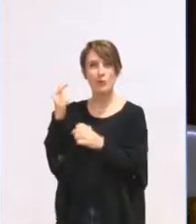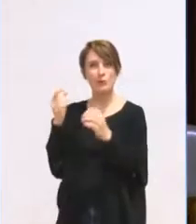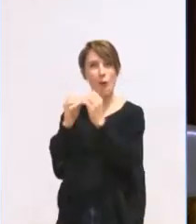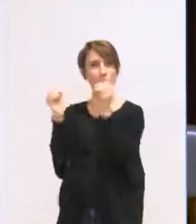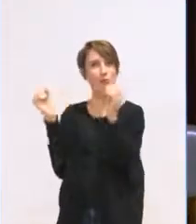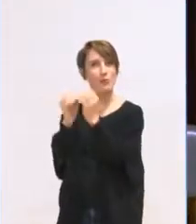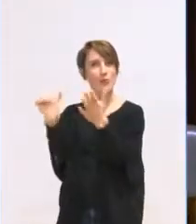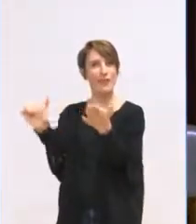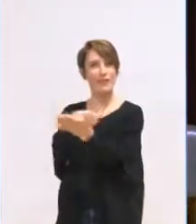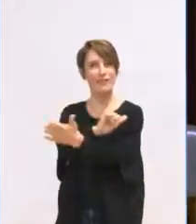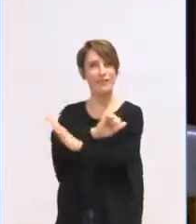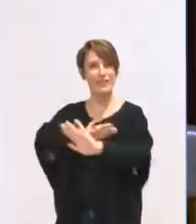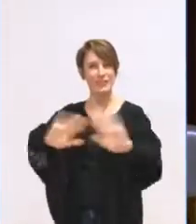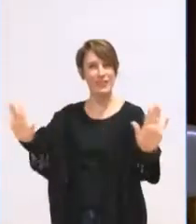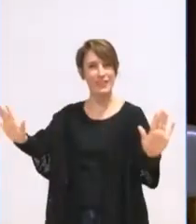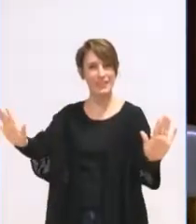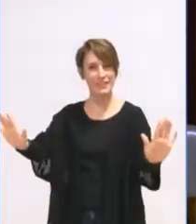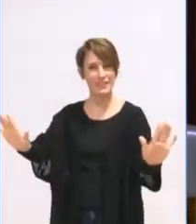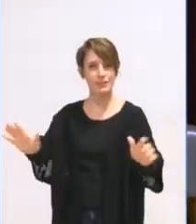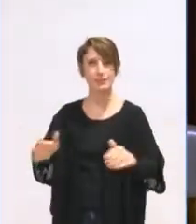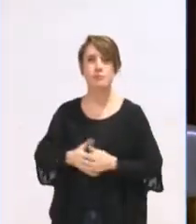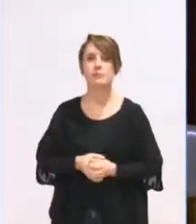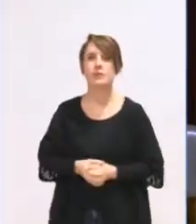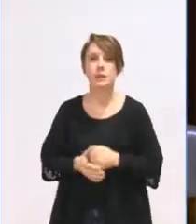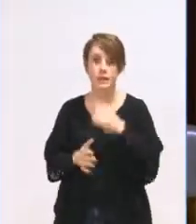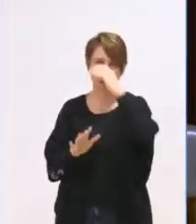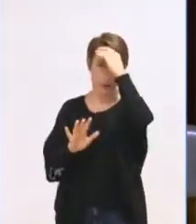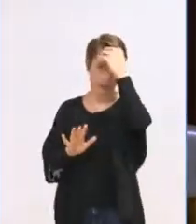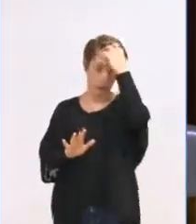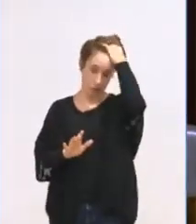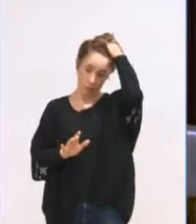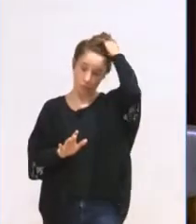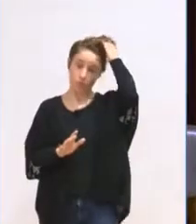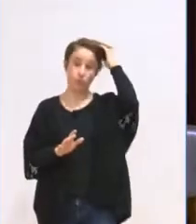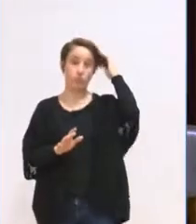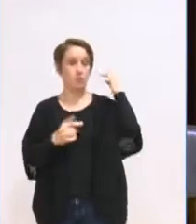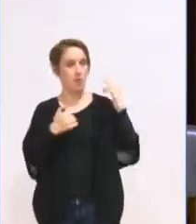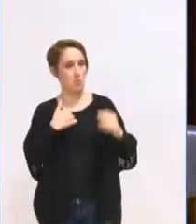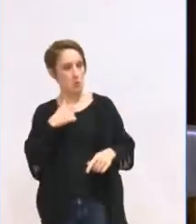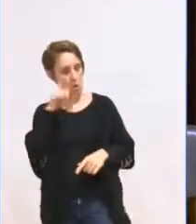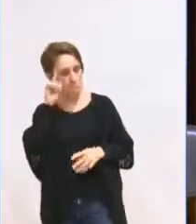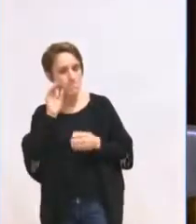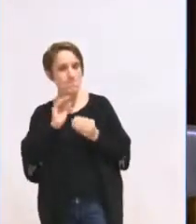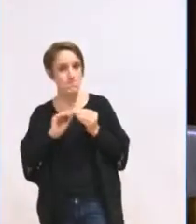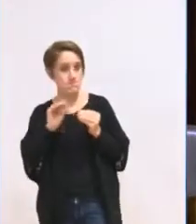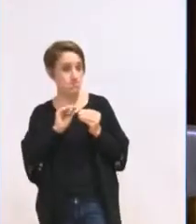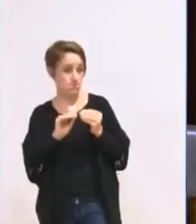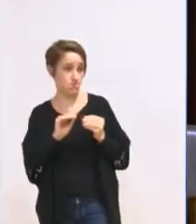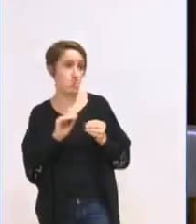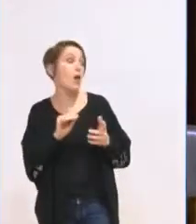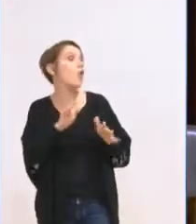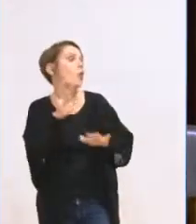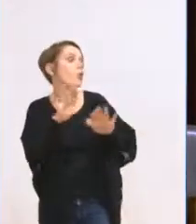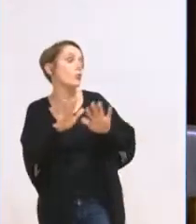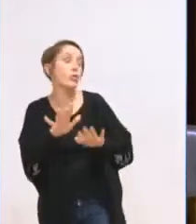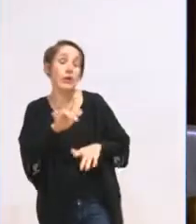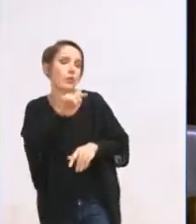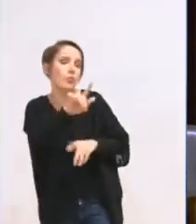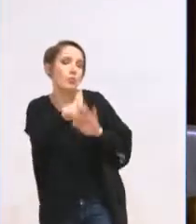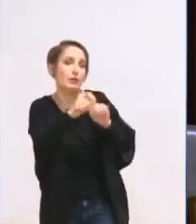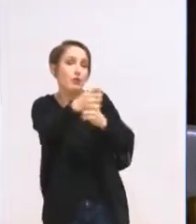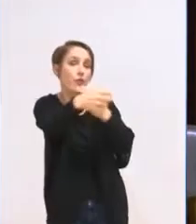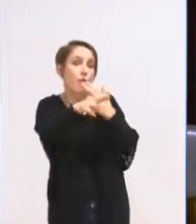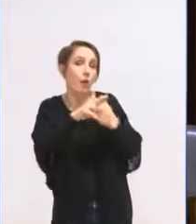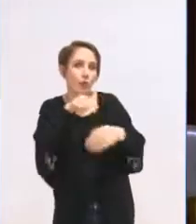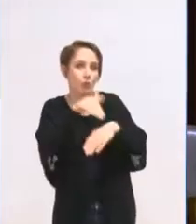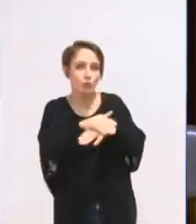et c'est une question que je vous pose, moi aussi, M. Sabri, mais ça n'est pas une question qui demande réponse ce soir, je pense qu'il nous faut avoir le plus